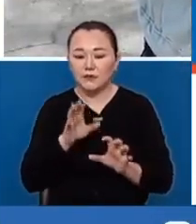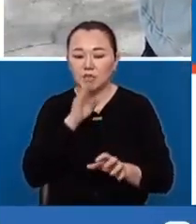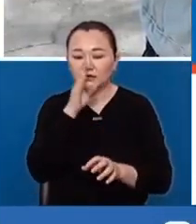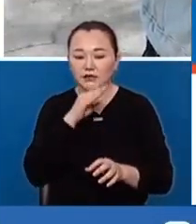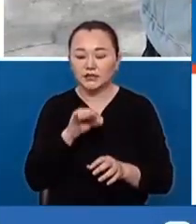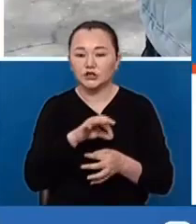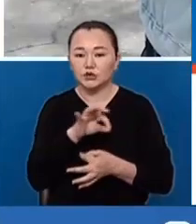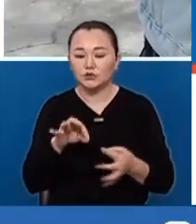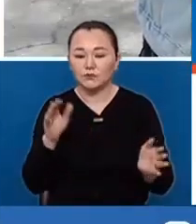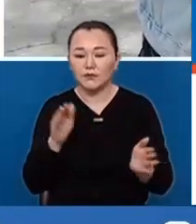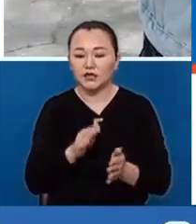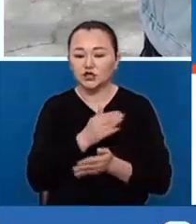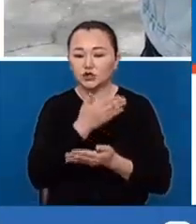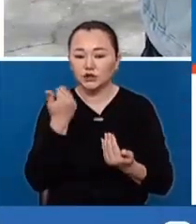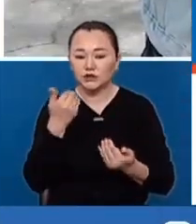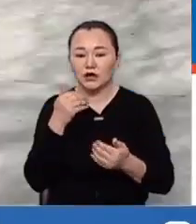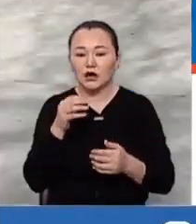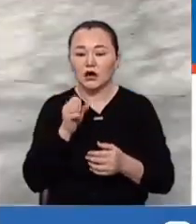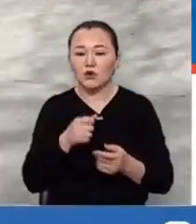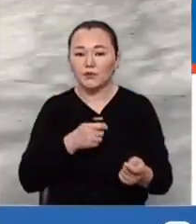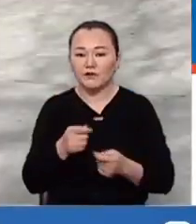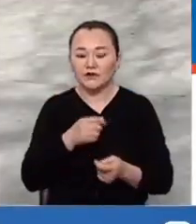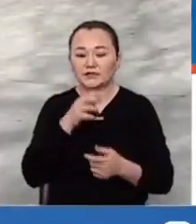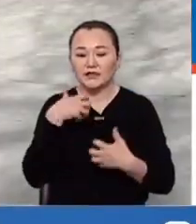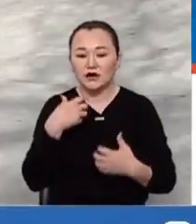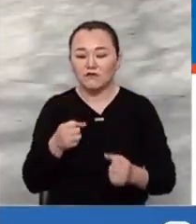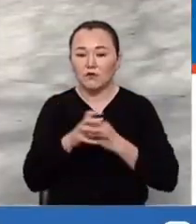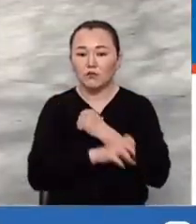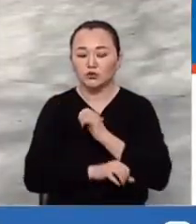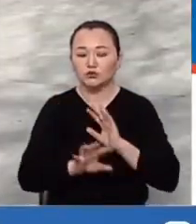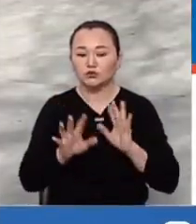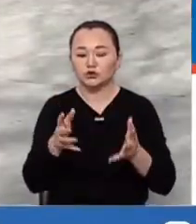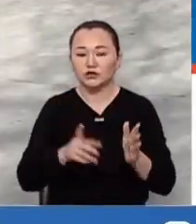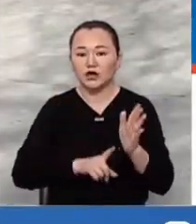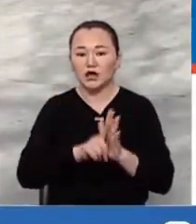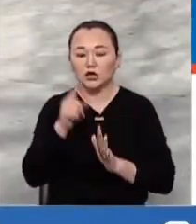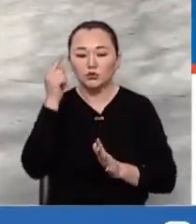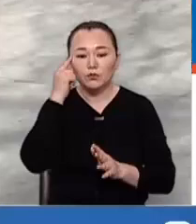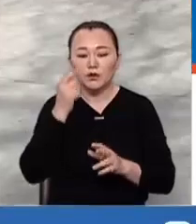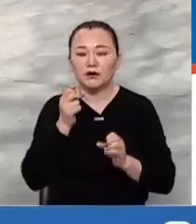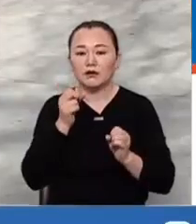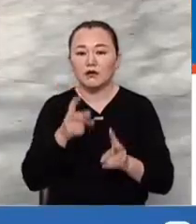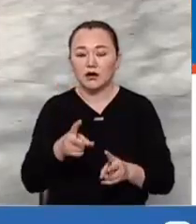и сирот меньше не становится. А в управлении образования только после инцидента начали думать над тем,